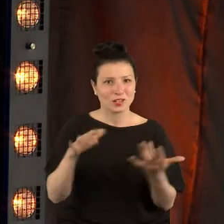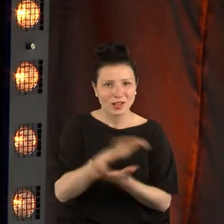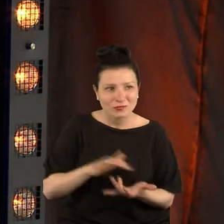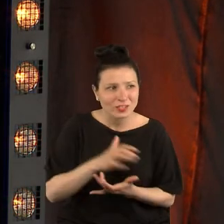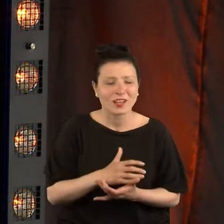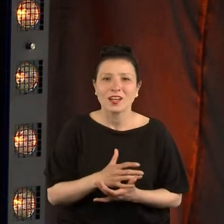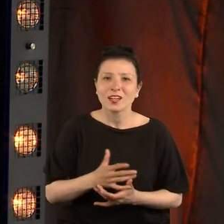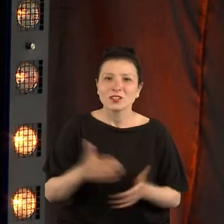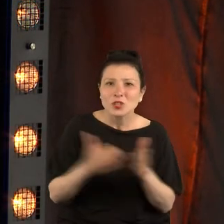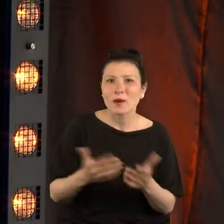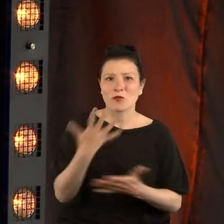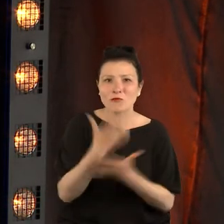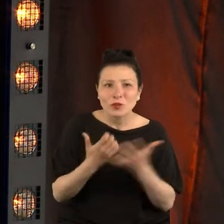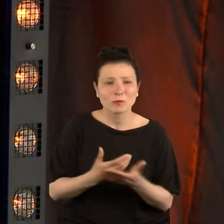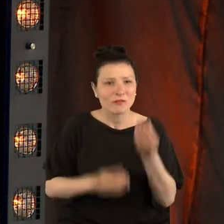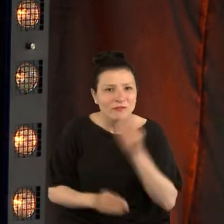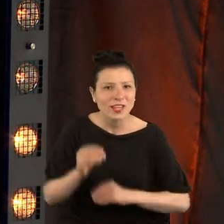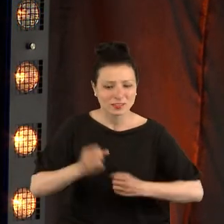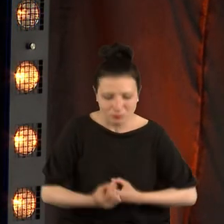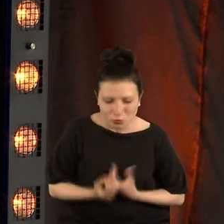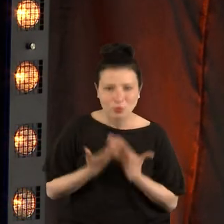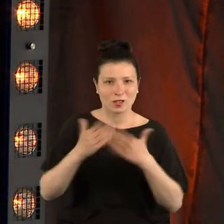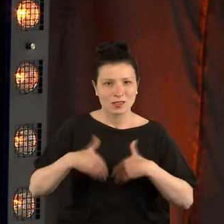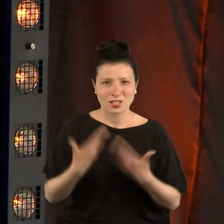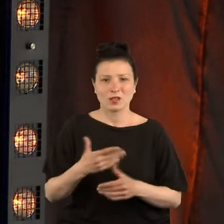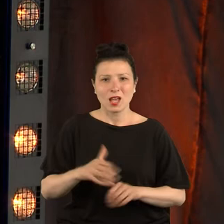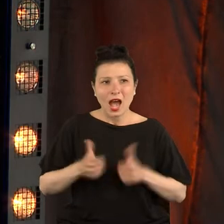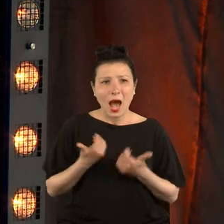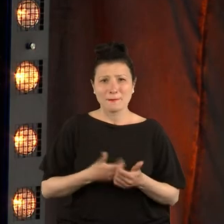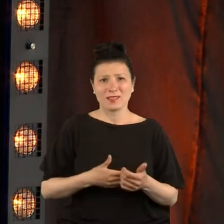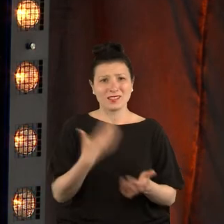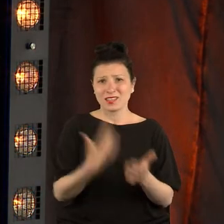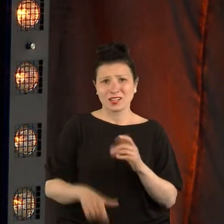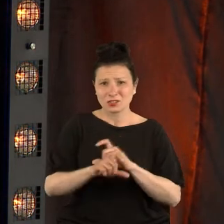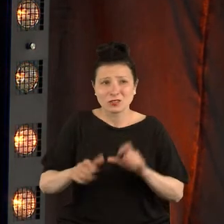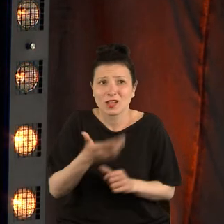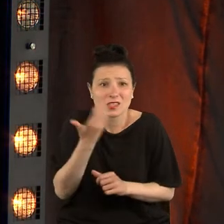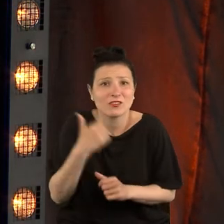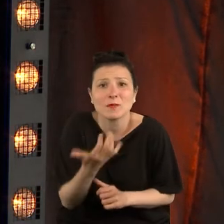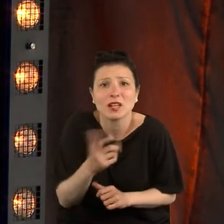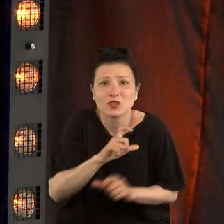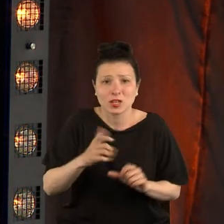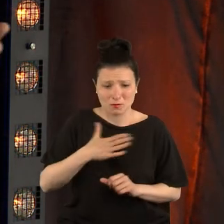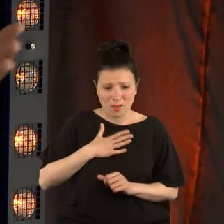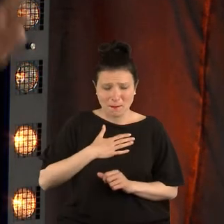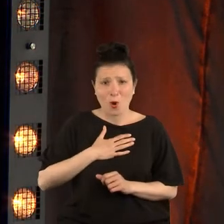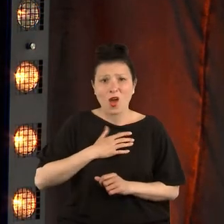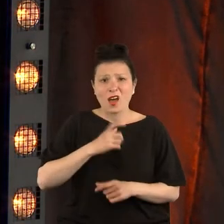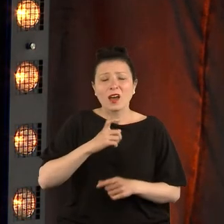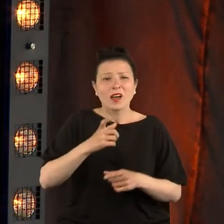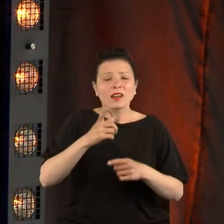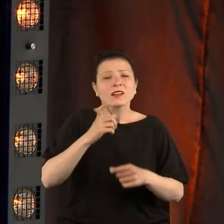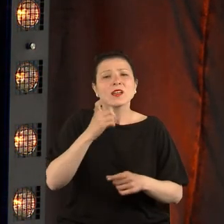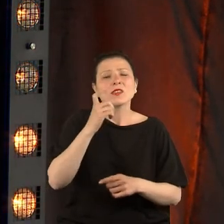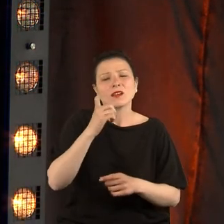więcej, nie marnować tego czasu, że ja sam nie wiedziałem, ile tego czasu mi zostało, bo tak to nowotwór złośliwy kości, nie wiedziałem, czy coś się nie